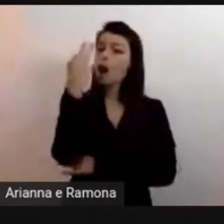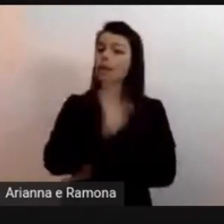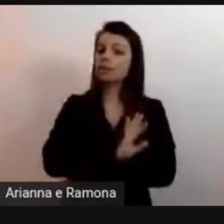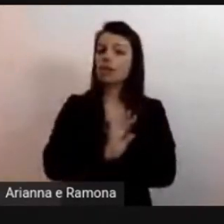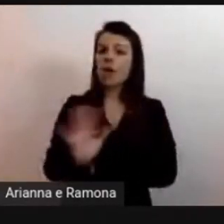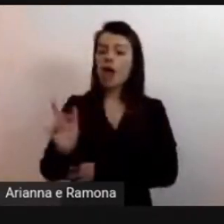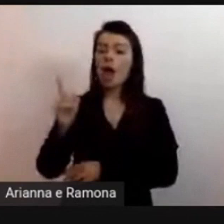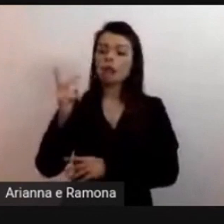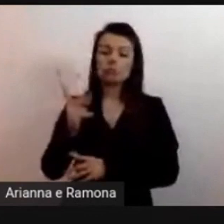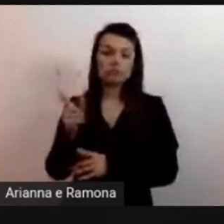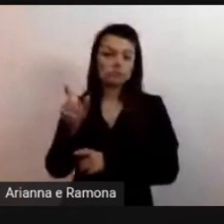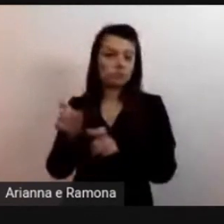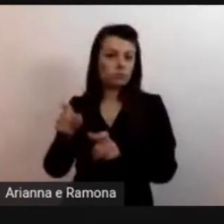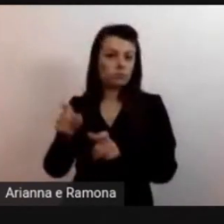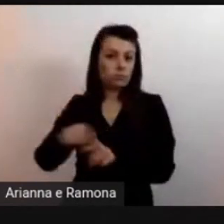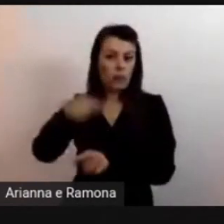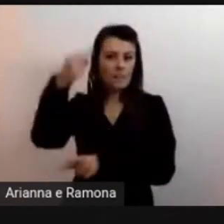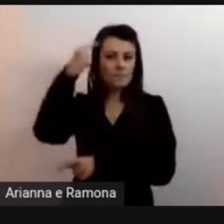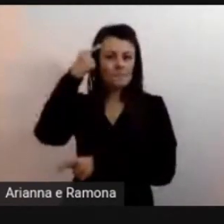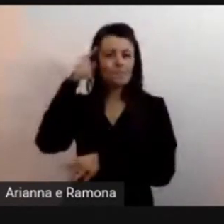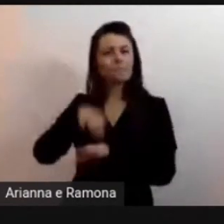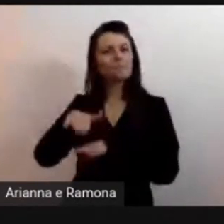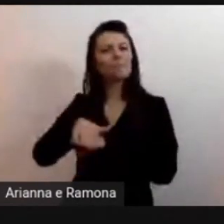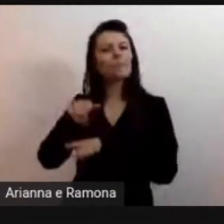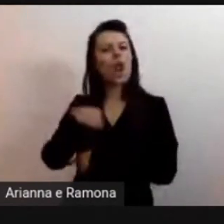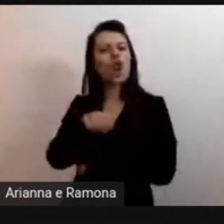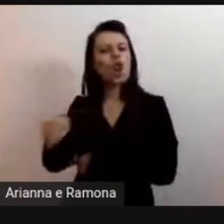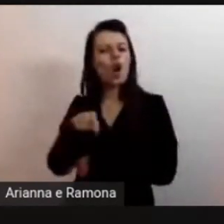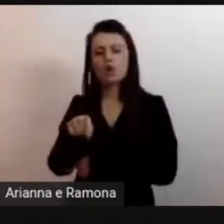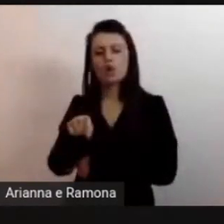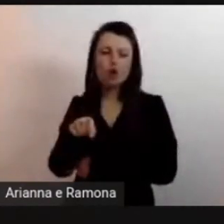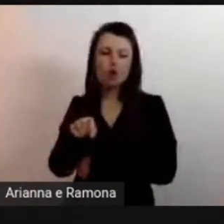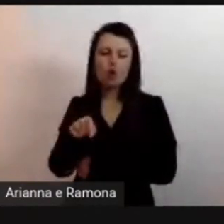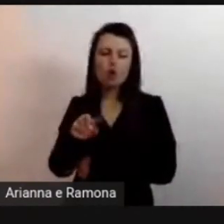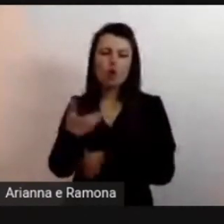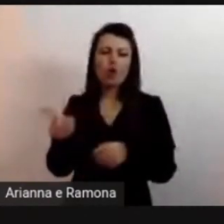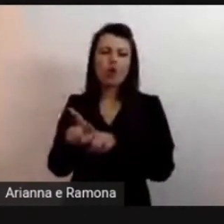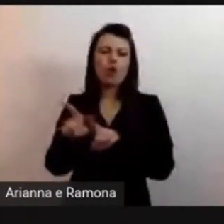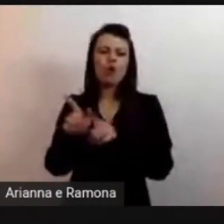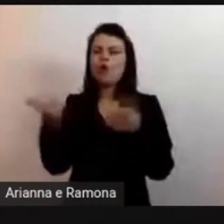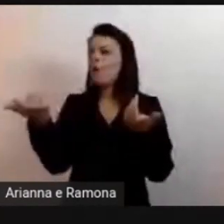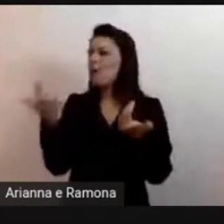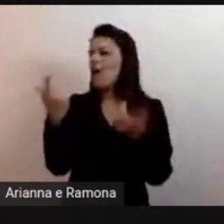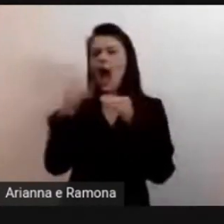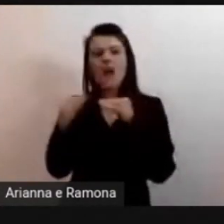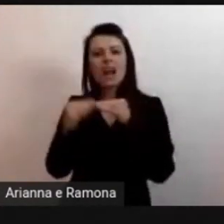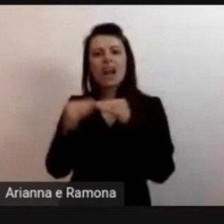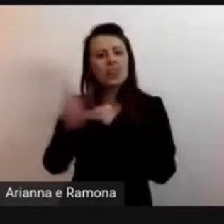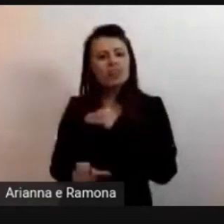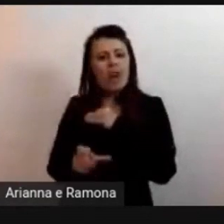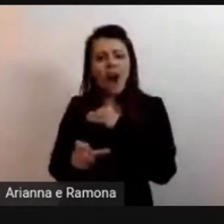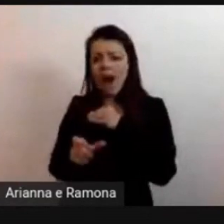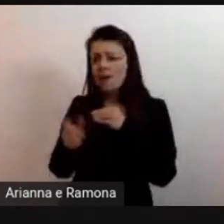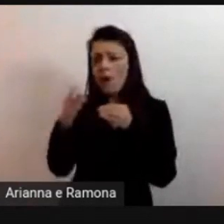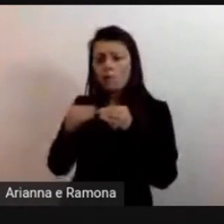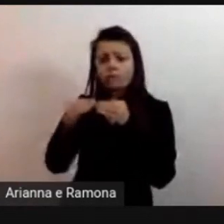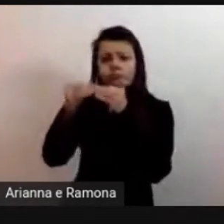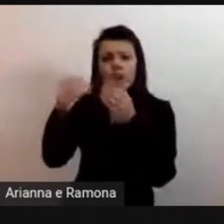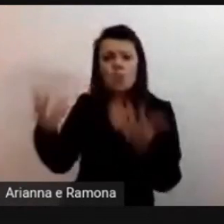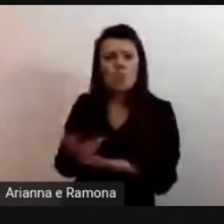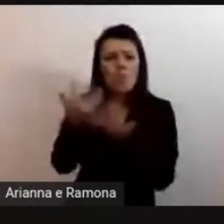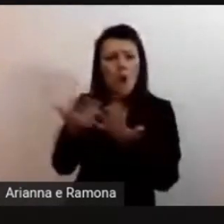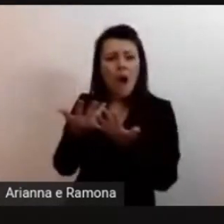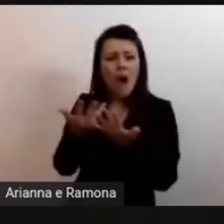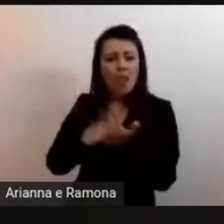tale che è un artigiano con una cerchia di mai di fare dicapo opera che non valga la pena